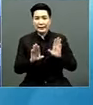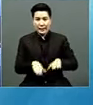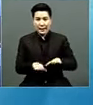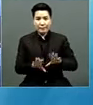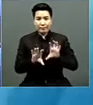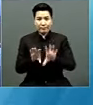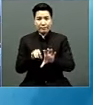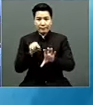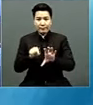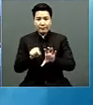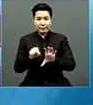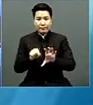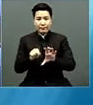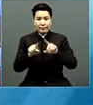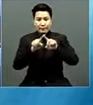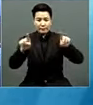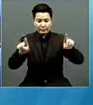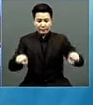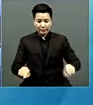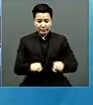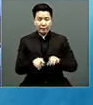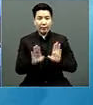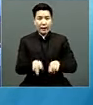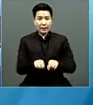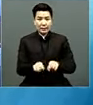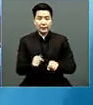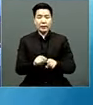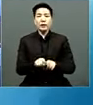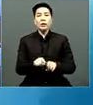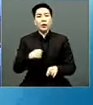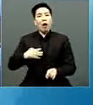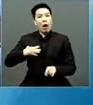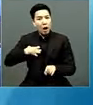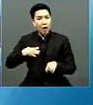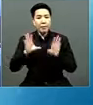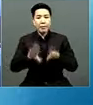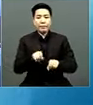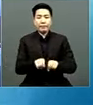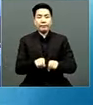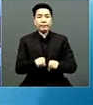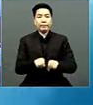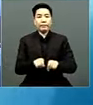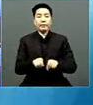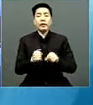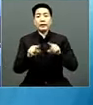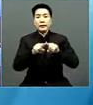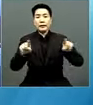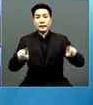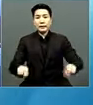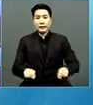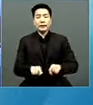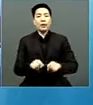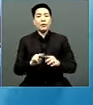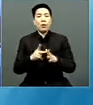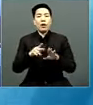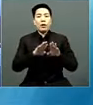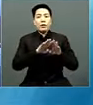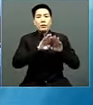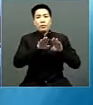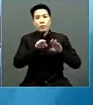ที่รูปของกราฟด้านล่างครับซึ่งเป็นกราฟที่พึงประสงค์นะครับก็คือจะกดลง